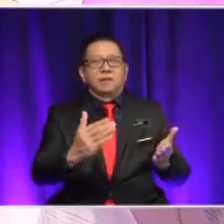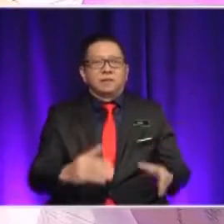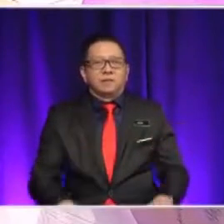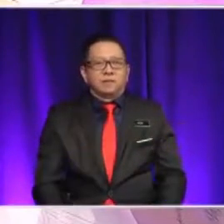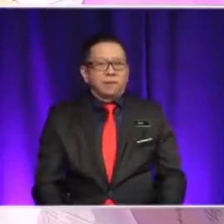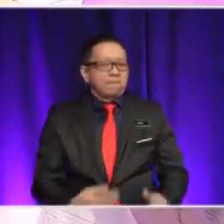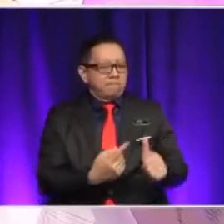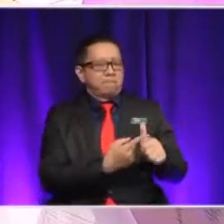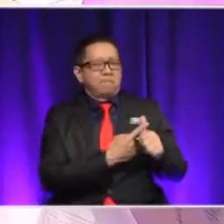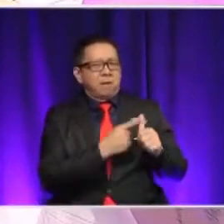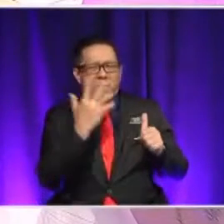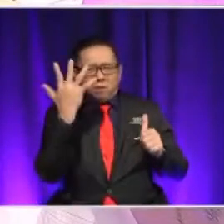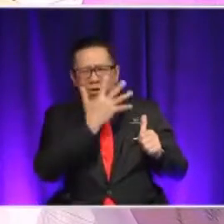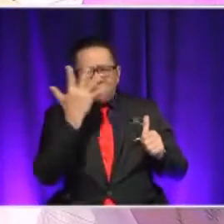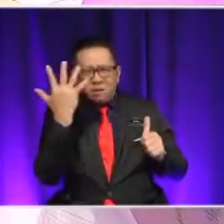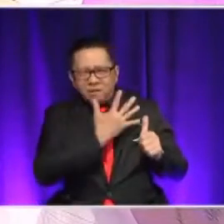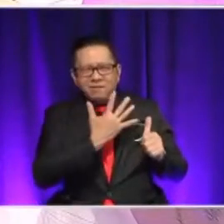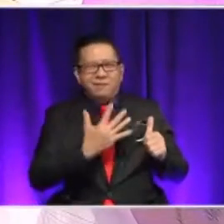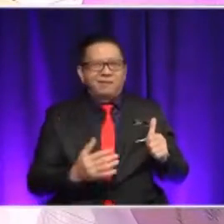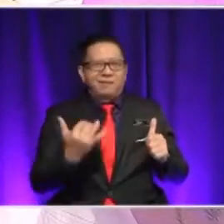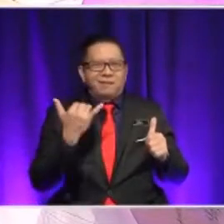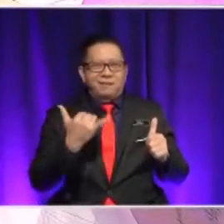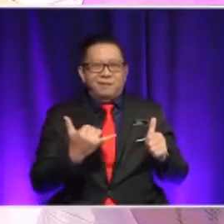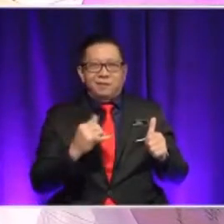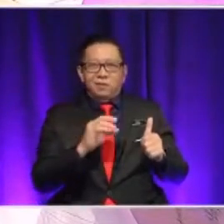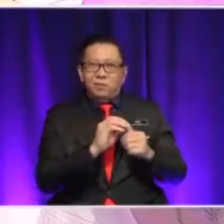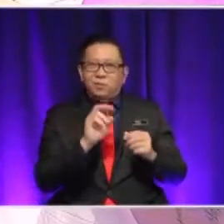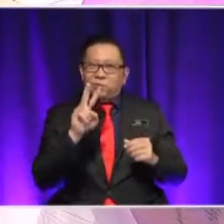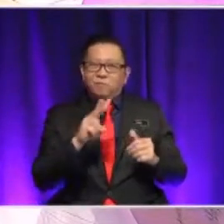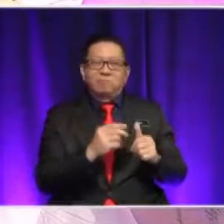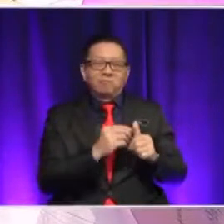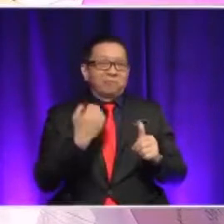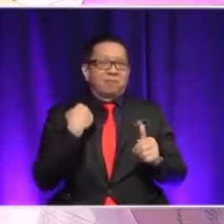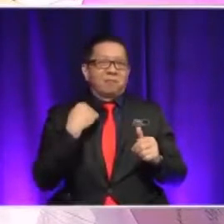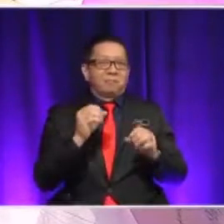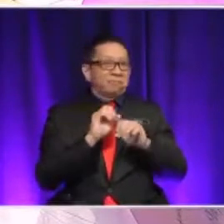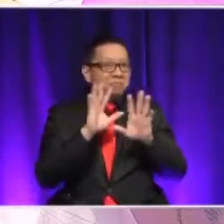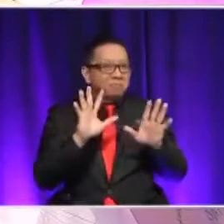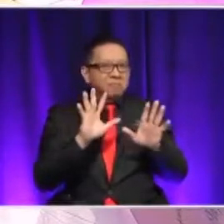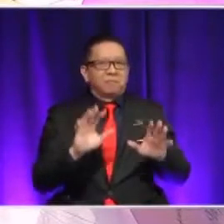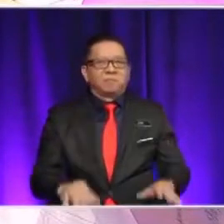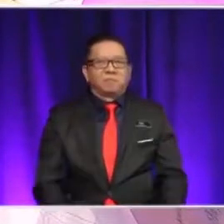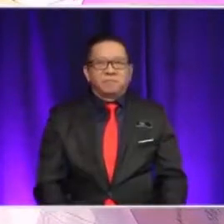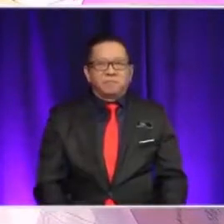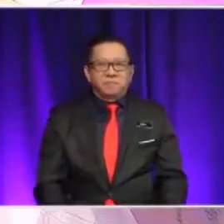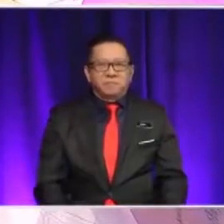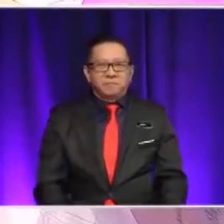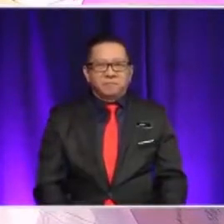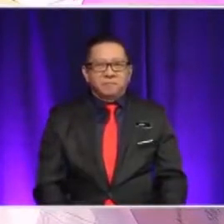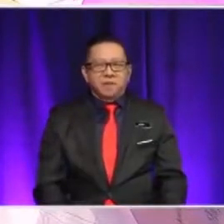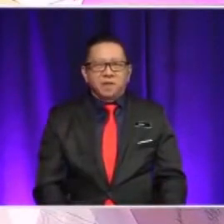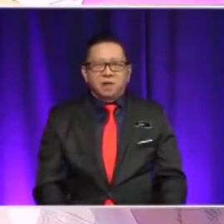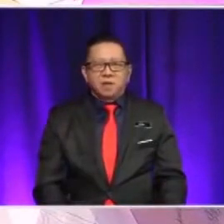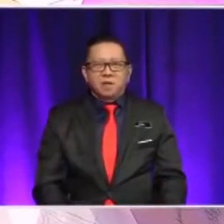pertama tadi masih nampak tampak aja gak usah betul yang kedua dan makin terang kesukaan kita ambil warna yang